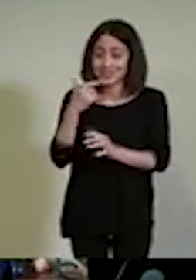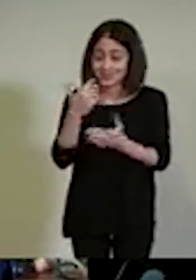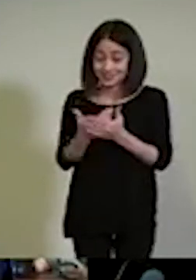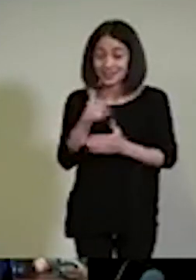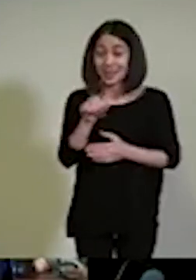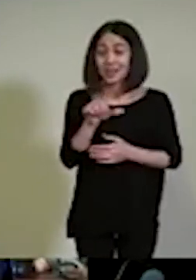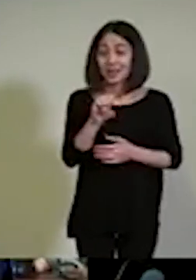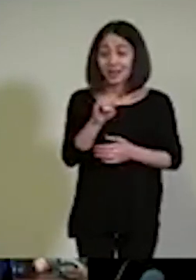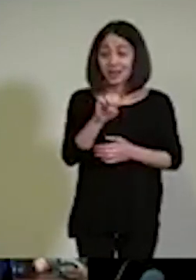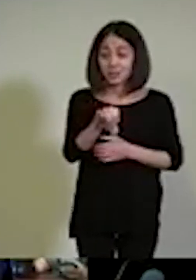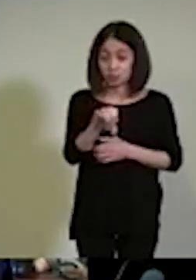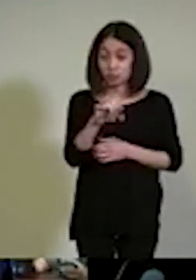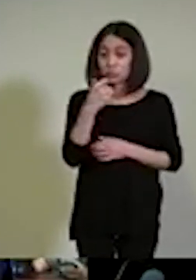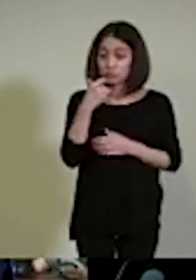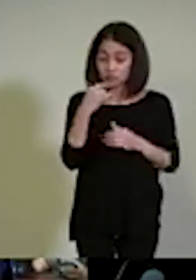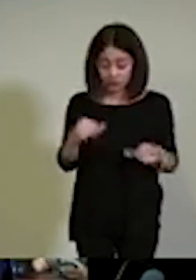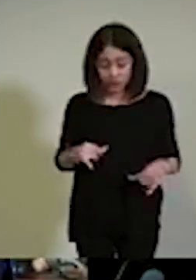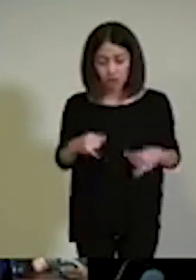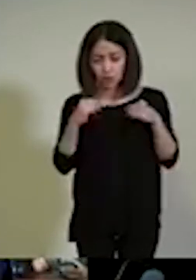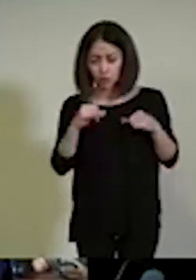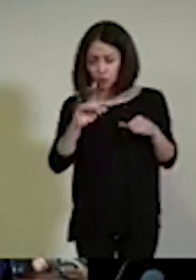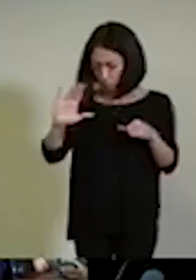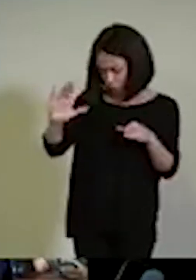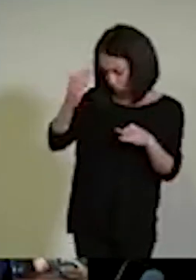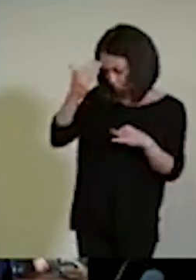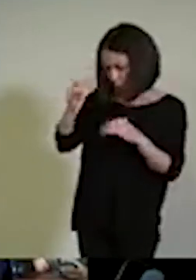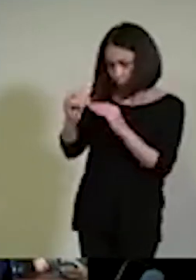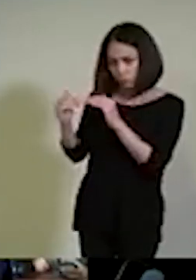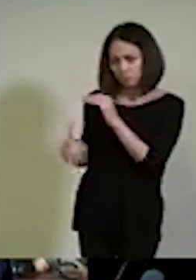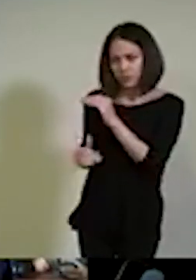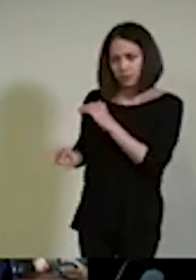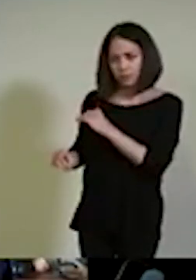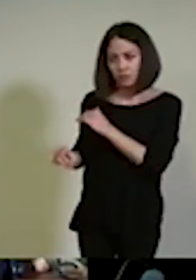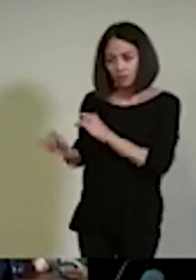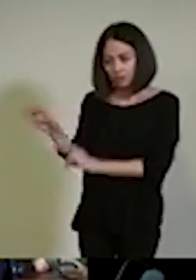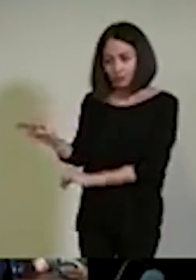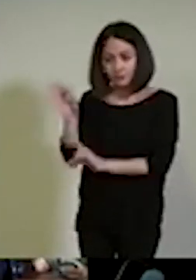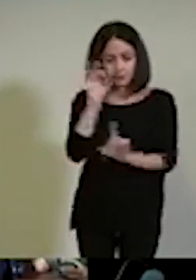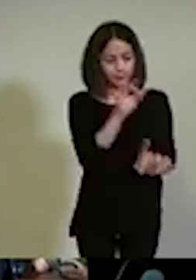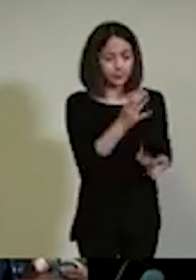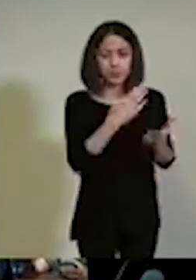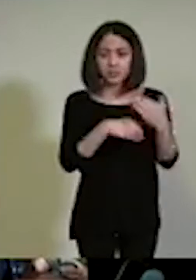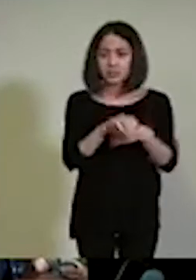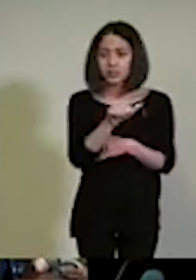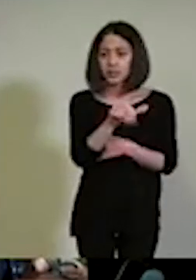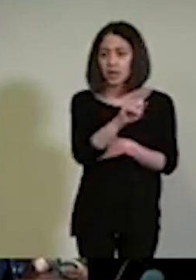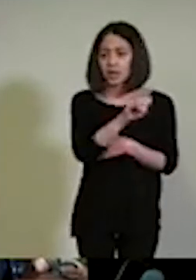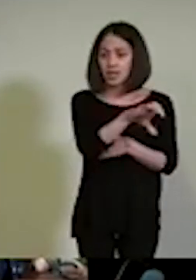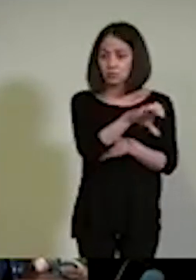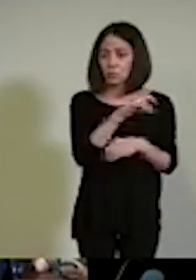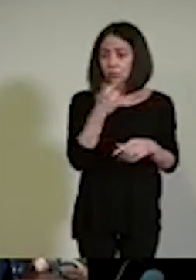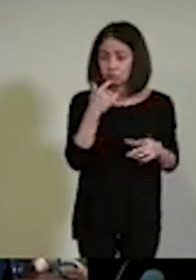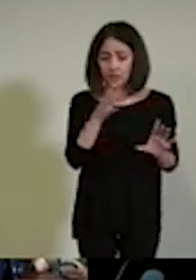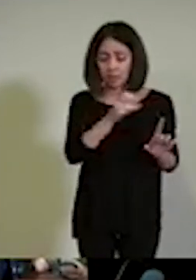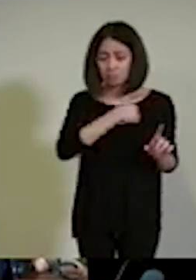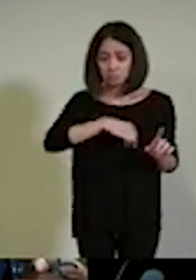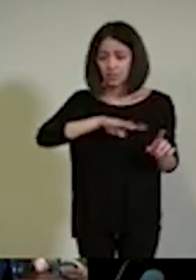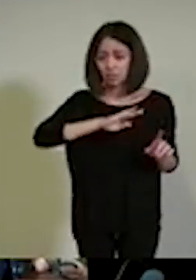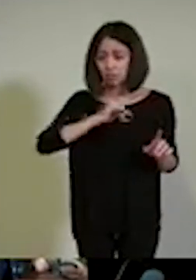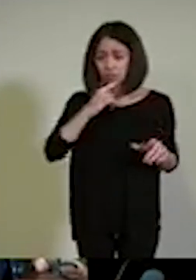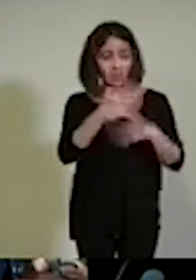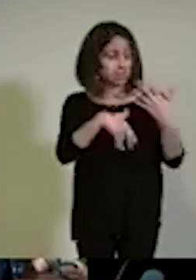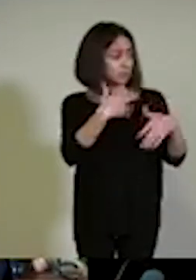actuellement. Tout jeune qui est reconnu mineur est placé à l'aide sociale à l'enfance et est pris en charge comme les autres, sans distinction de